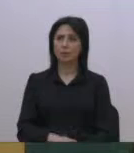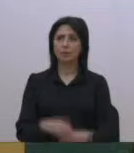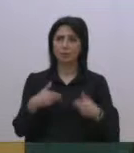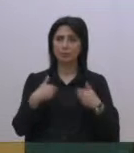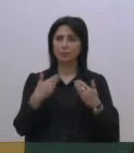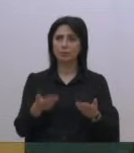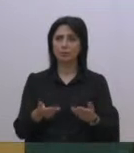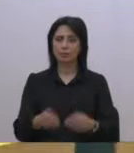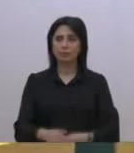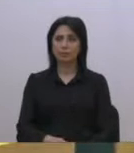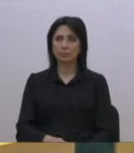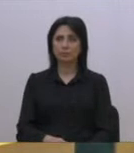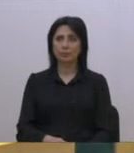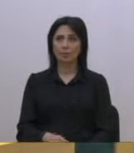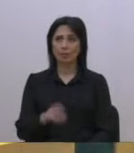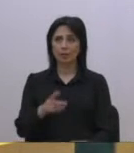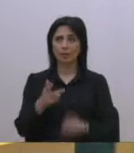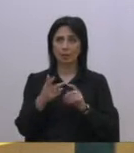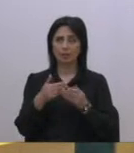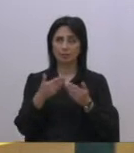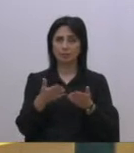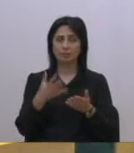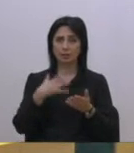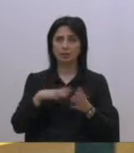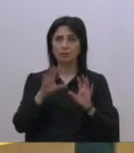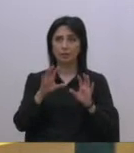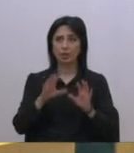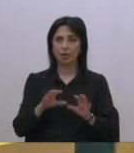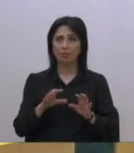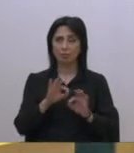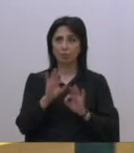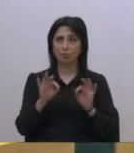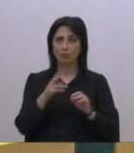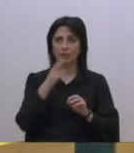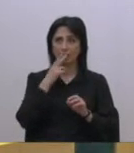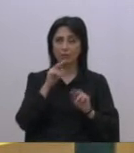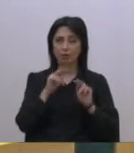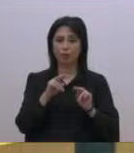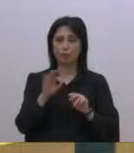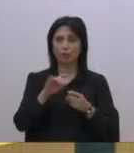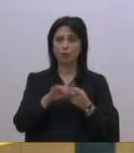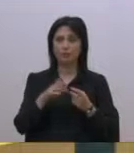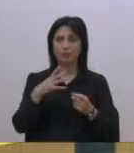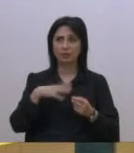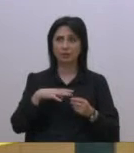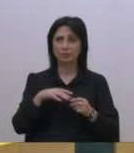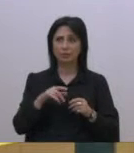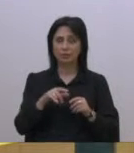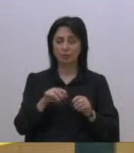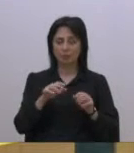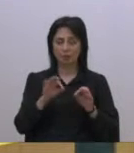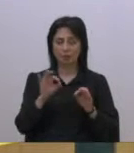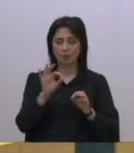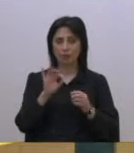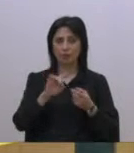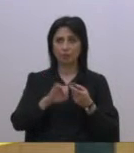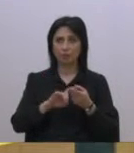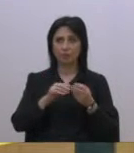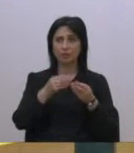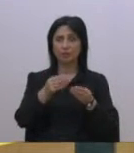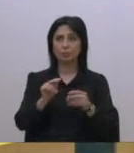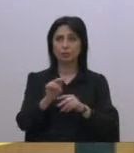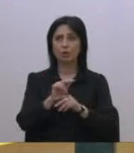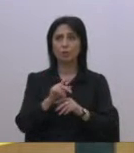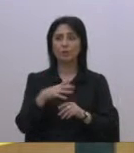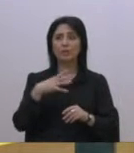მოგესალმებით. ეს ამ მოსმენის არაგვიდით საქართველოს კანონის პროექტს თამბაქოს კონტროლის შესახებ საქართველოს კანონშტულების შეტანის